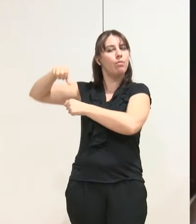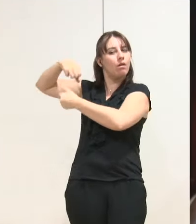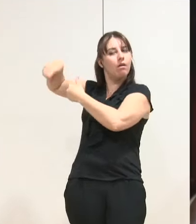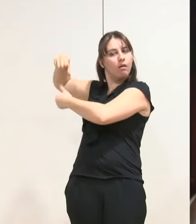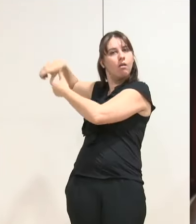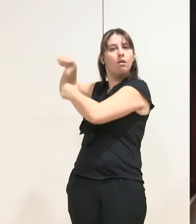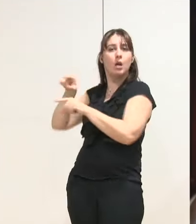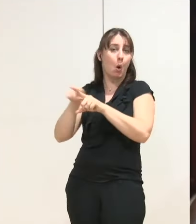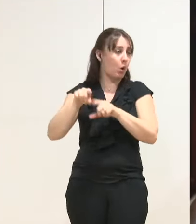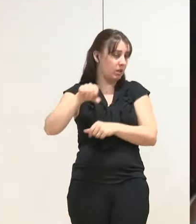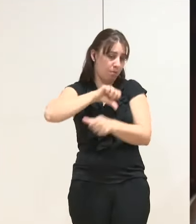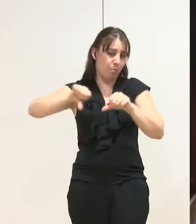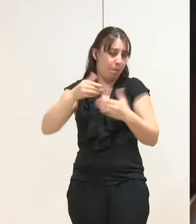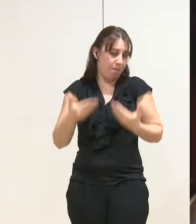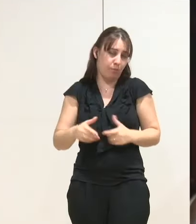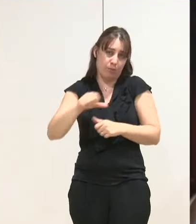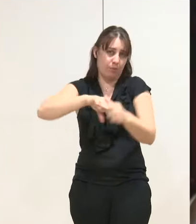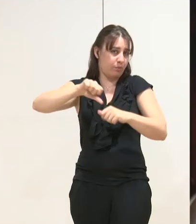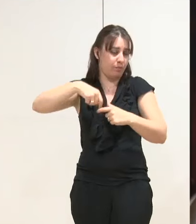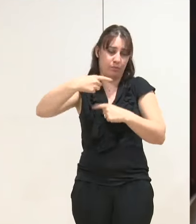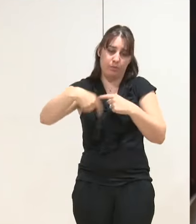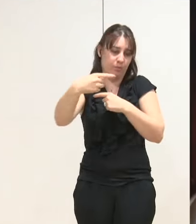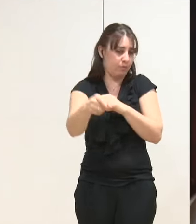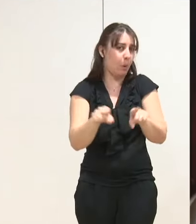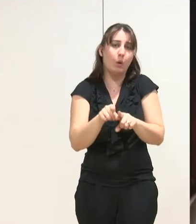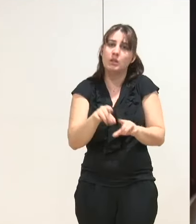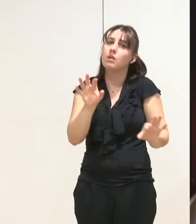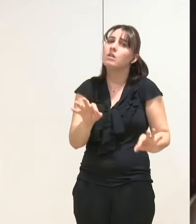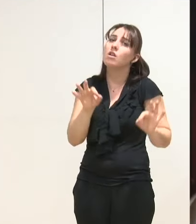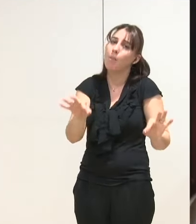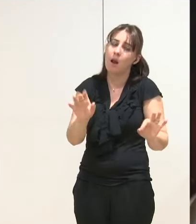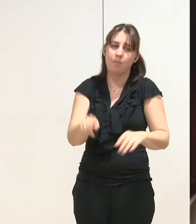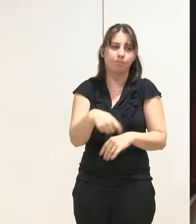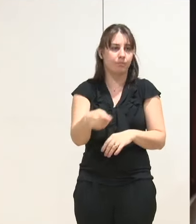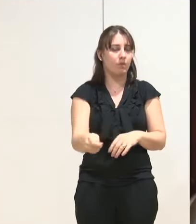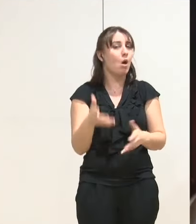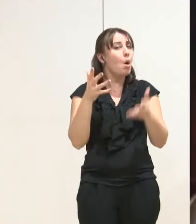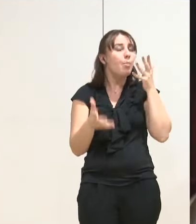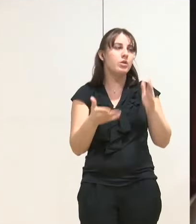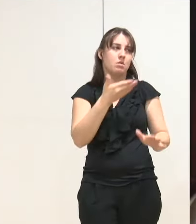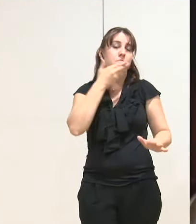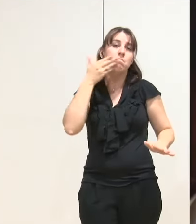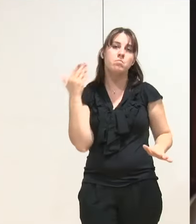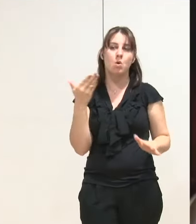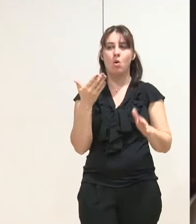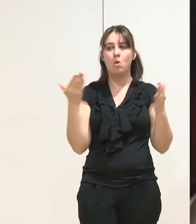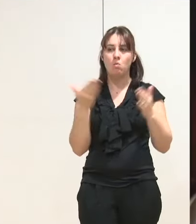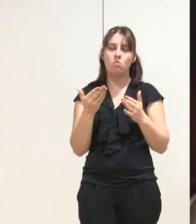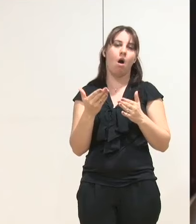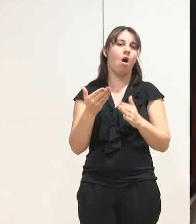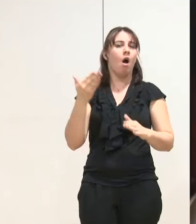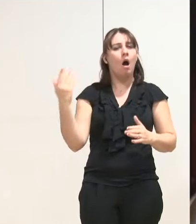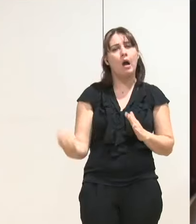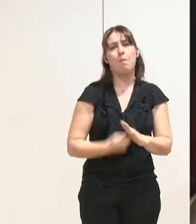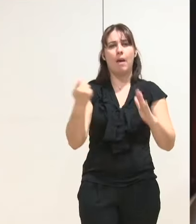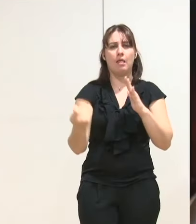va vous enoser et vous enose aujourd'hui légitimement il serait bon de sortir de cette logique d'invective permanente